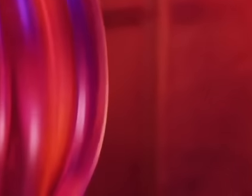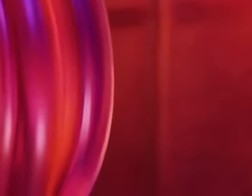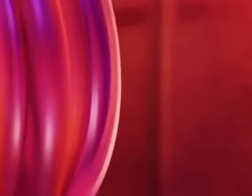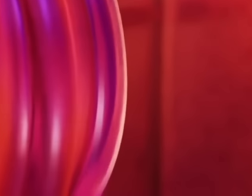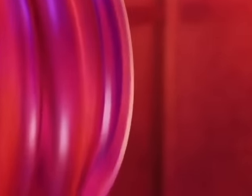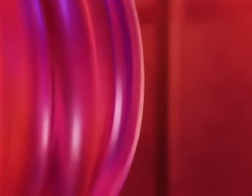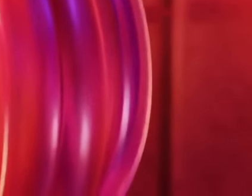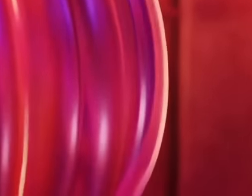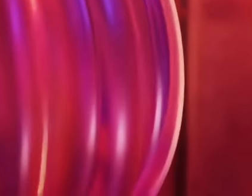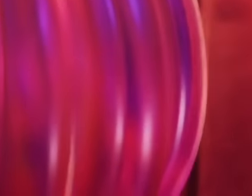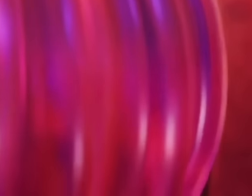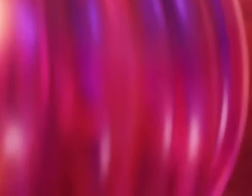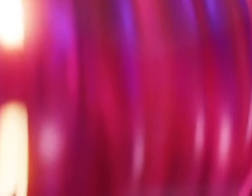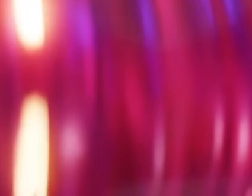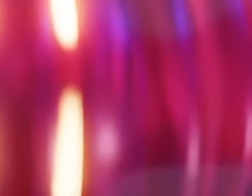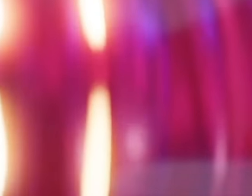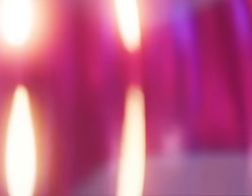وَاجْعَلْهُ لَنَا